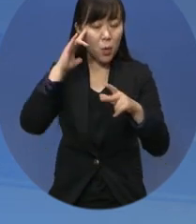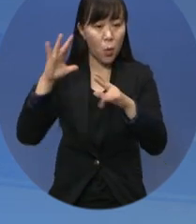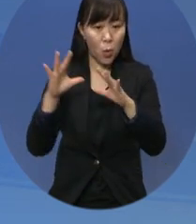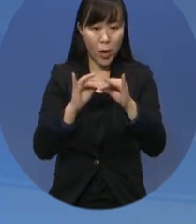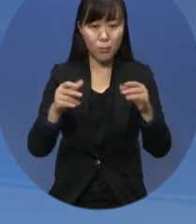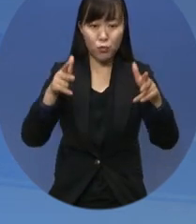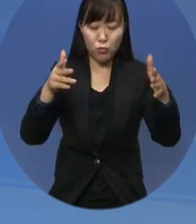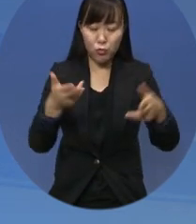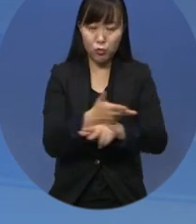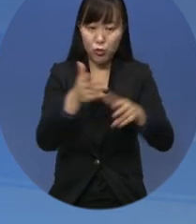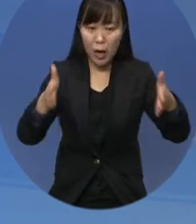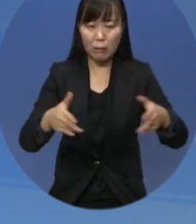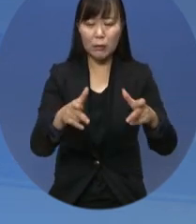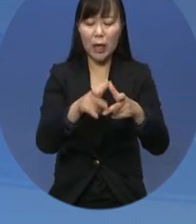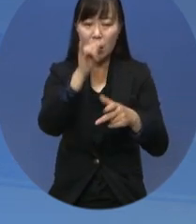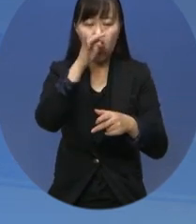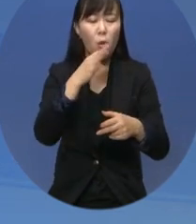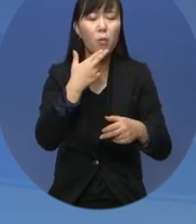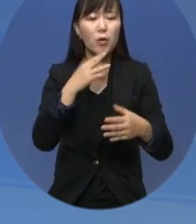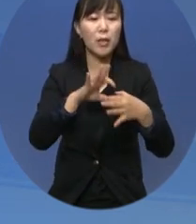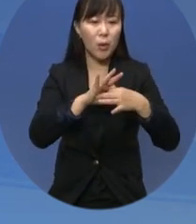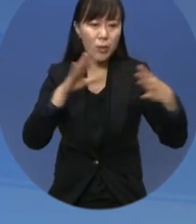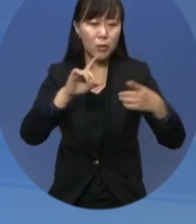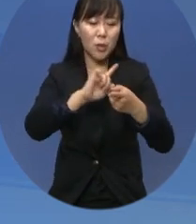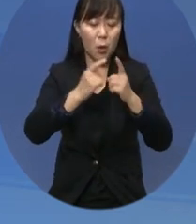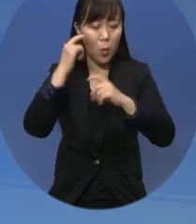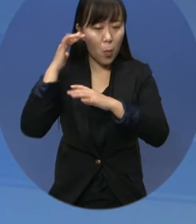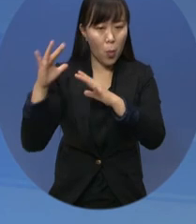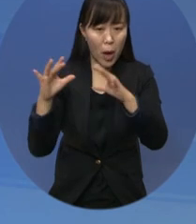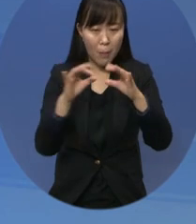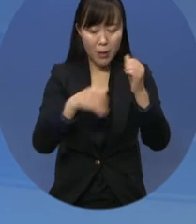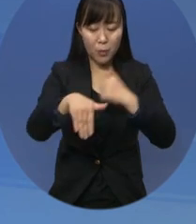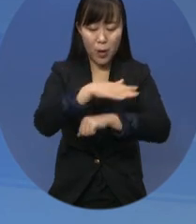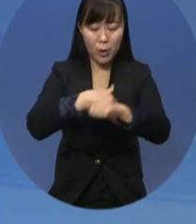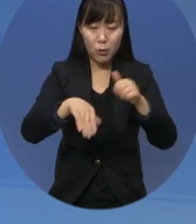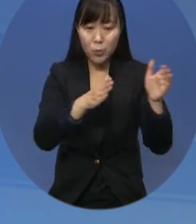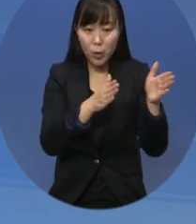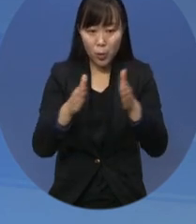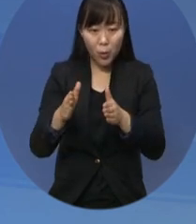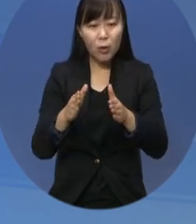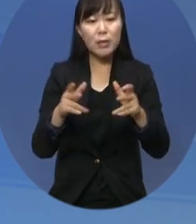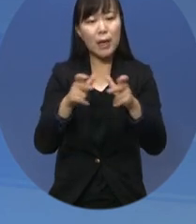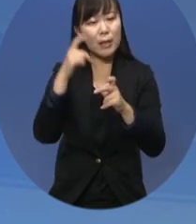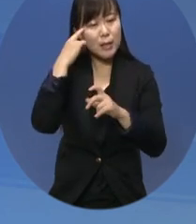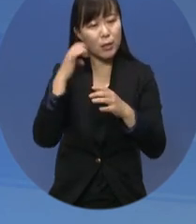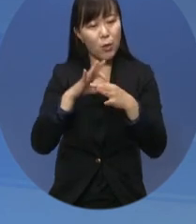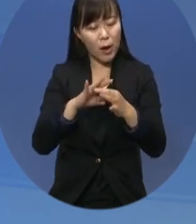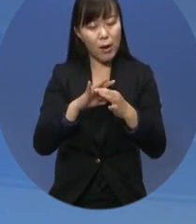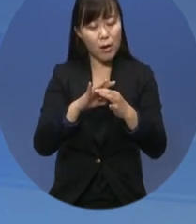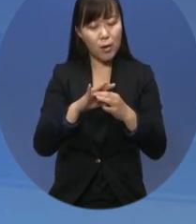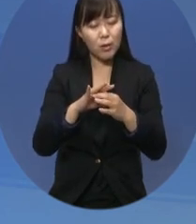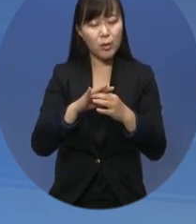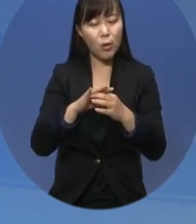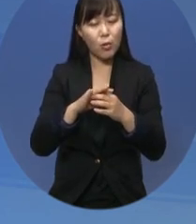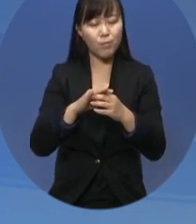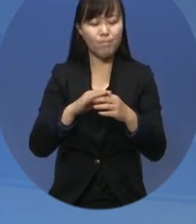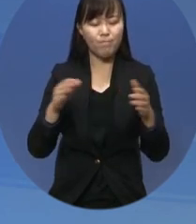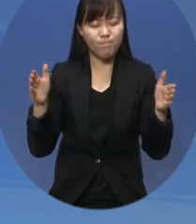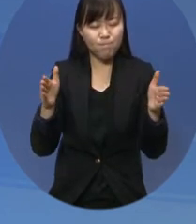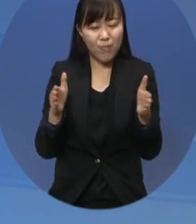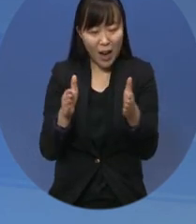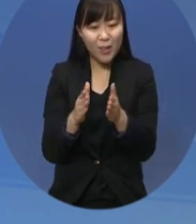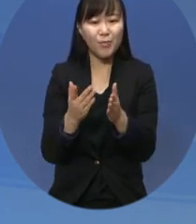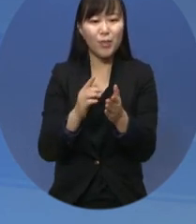주간은 장애 유무를 떠나 서로가 공감할 수 있는 환경을 조성하고 장애 인식에 대한 간격을 좁히고자